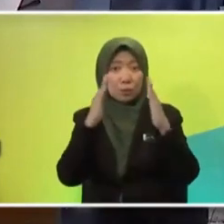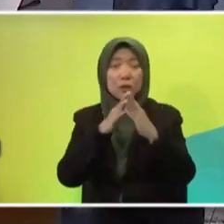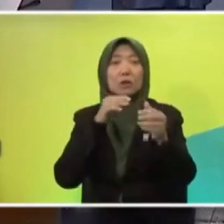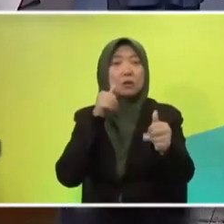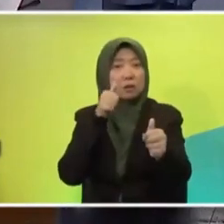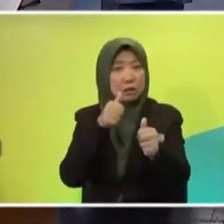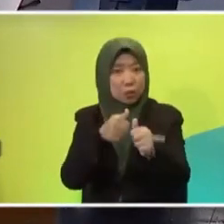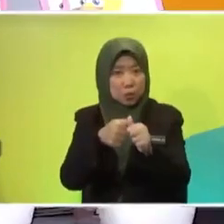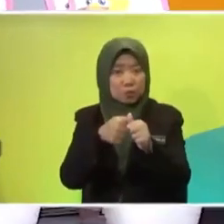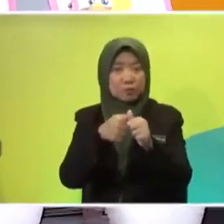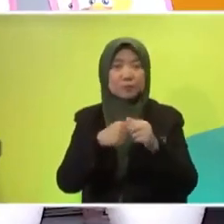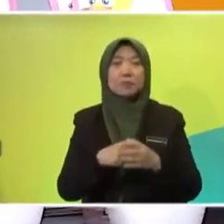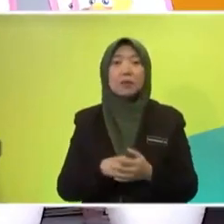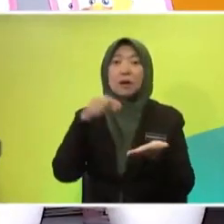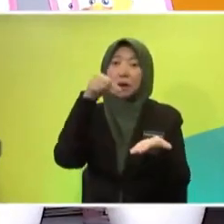Cikgu bersama-sama.